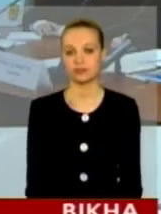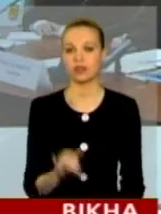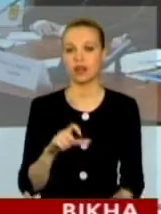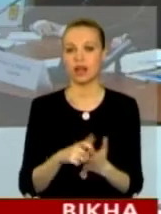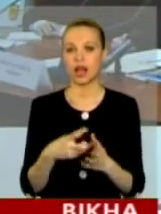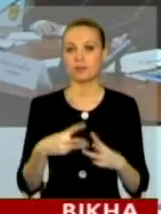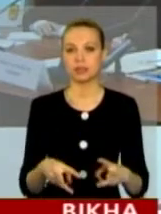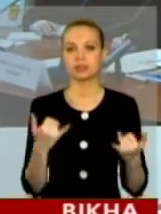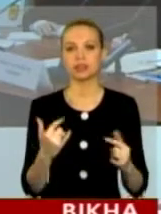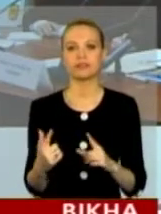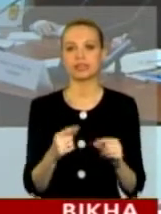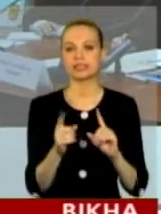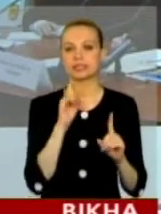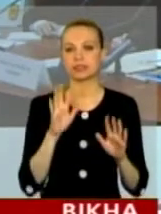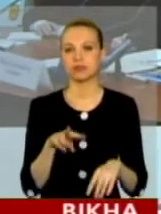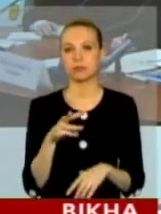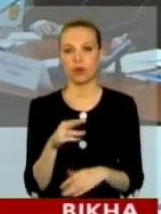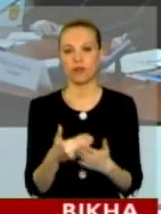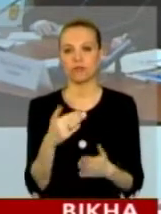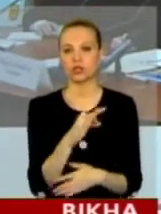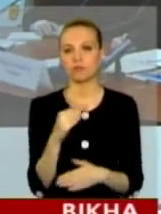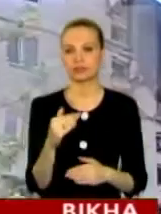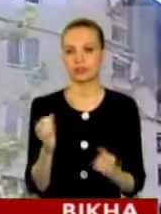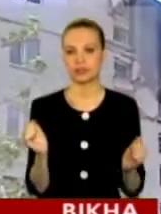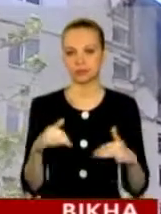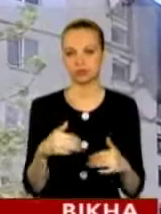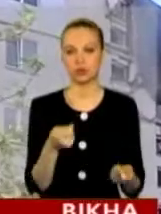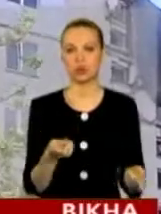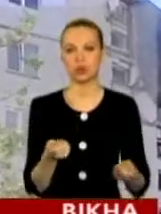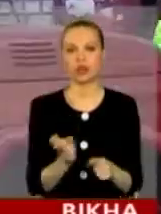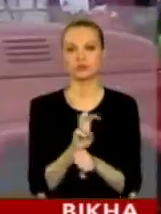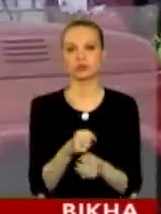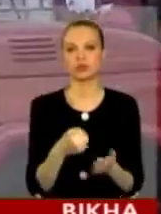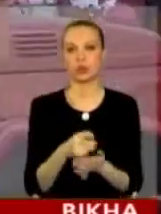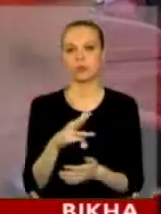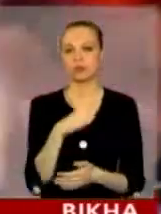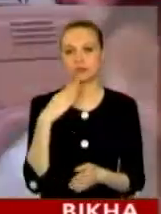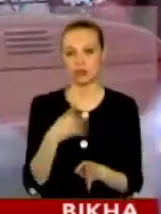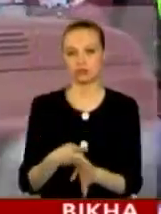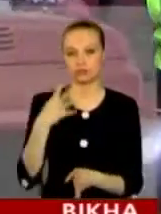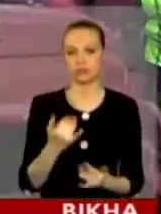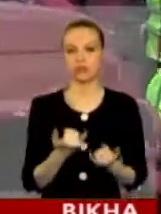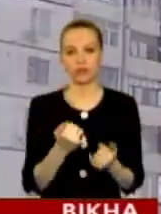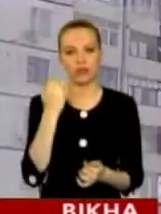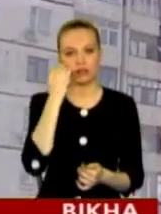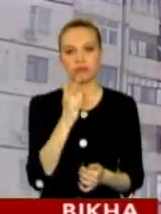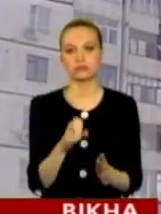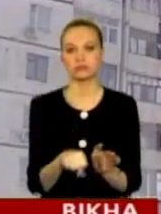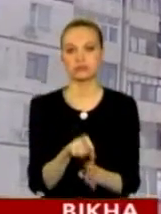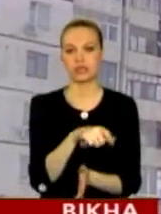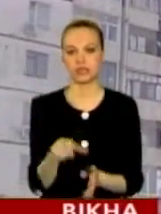У Кабміну нині виїзне засідання в Миколаєві. Перед офіційними зборами урядники пішли до Миколаївської багатоповерхівки вшанувати пам'ять